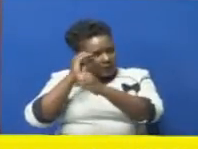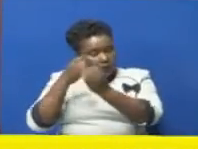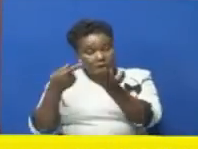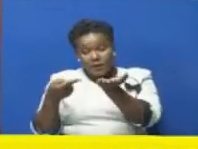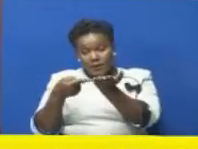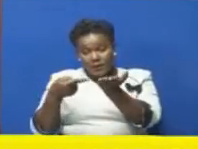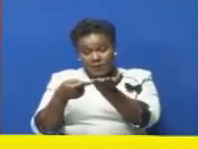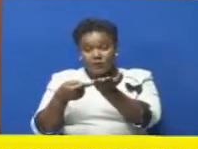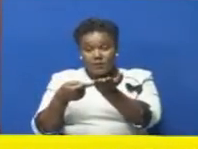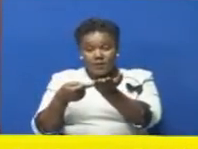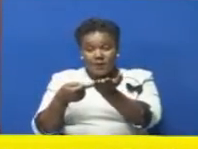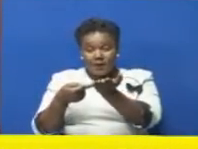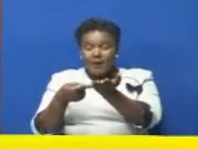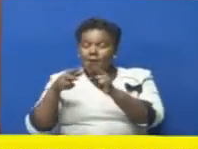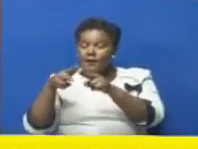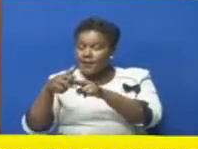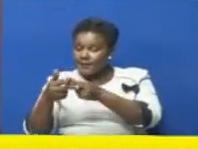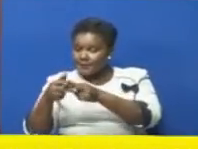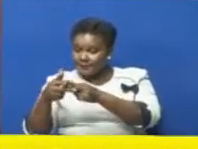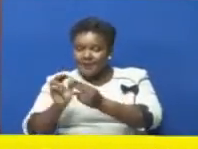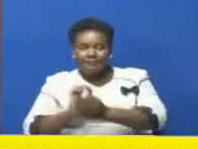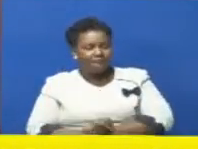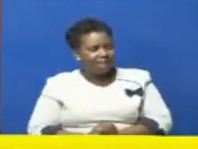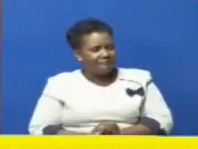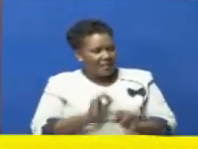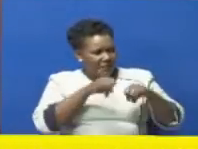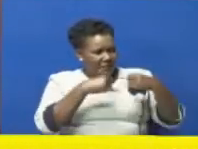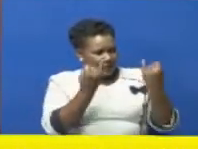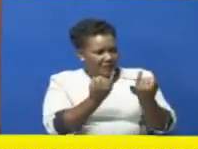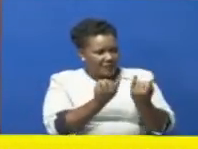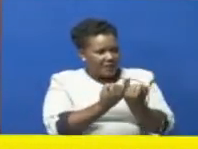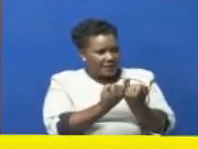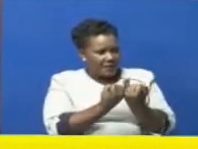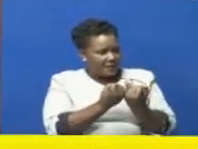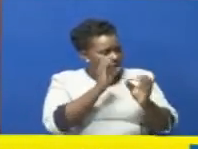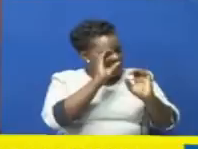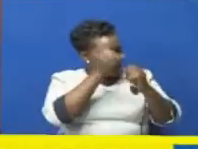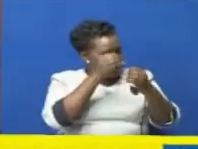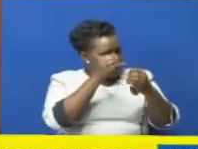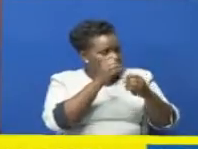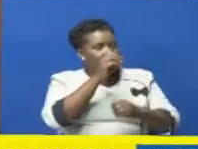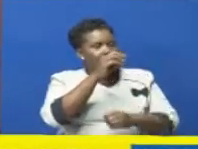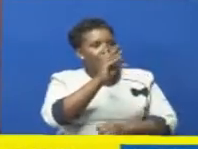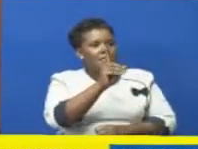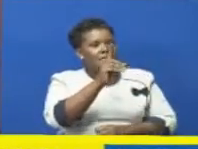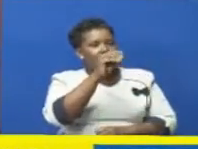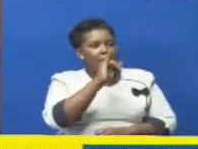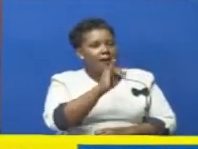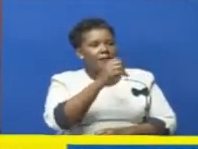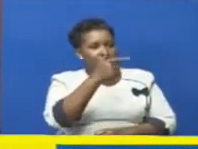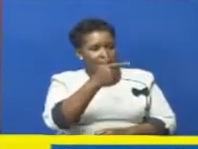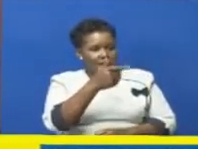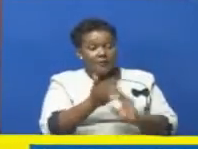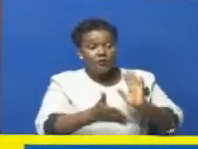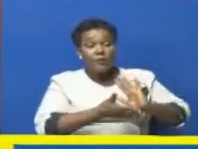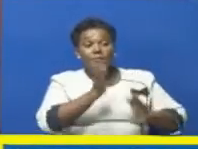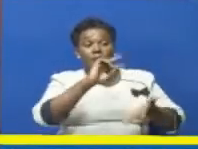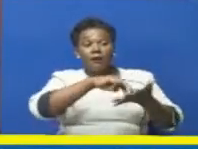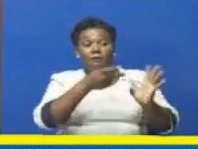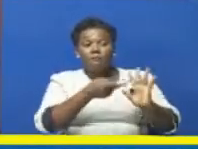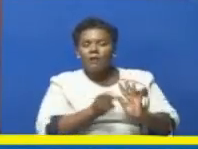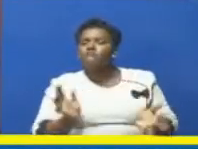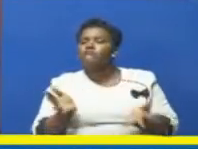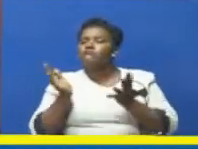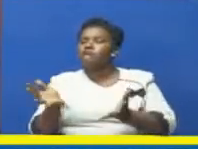nchini, Taasisi ya Sayansi na Teknolojia DIT imeanzisha kampeni ya kuhamasisha wasichana kupenda na kusoma masomo